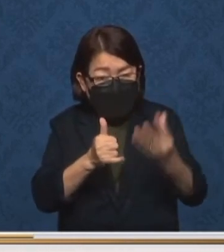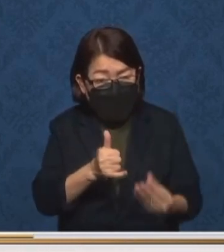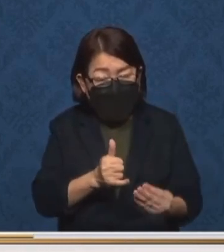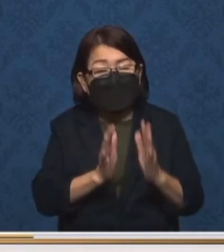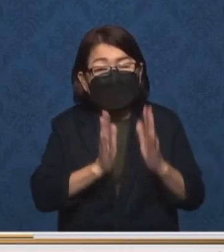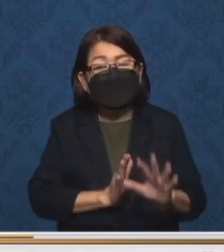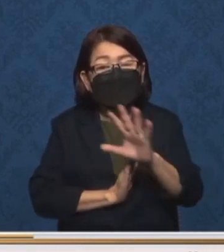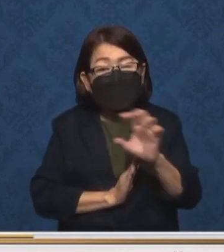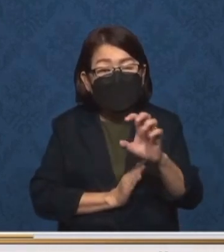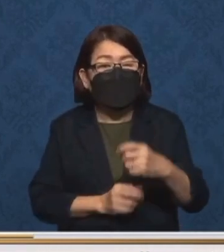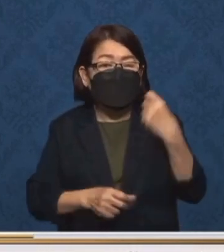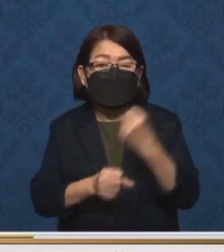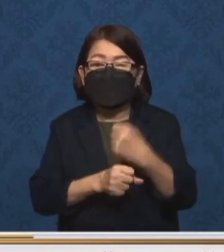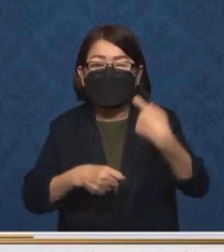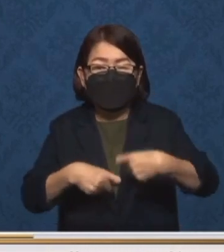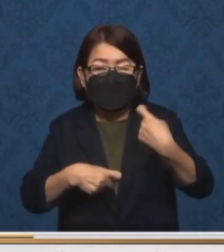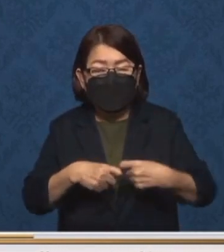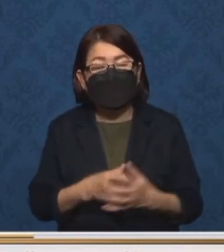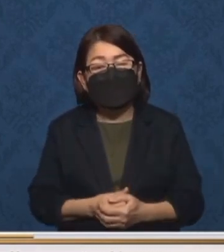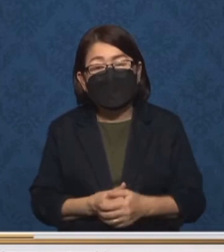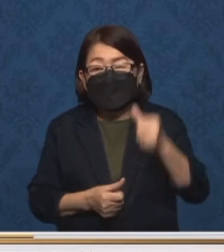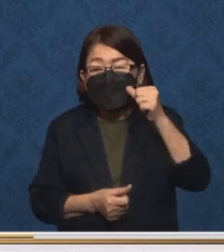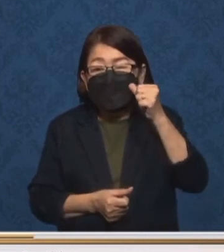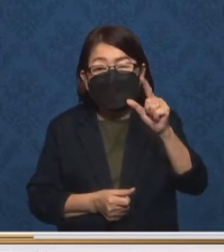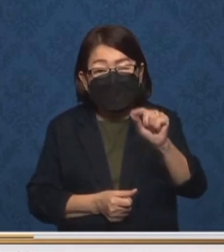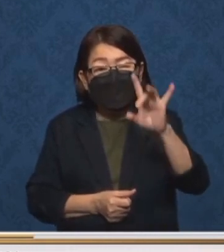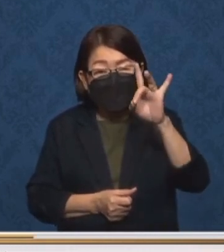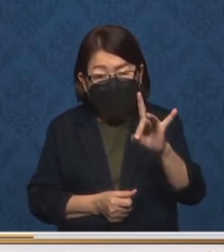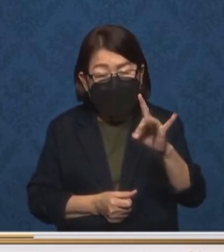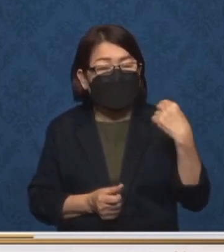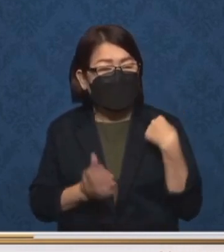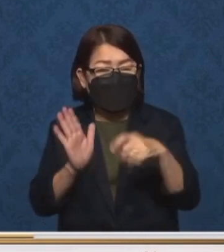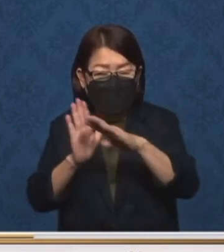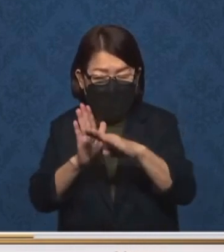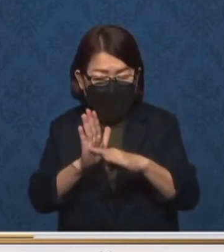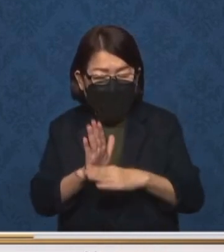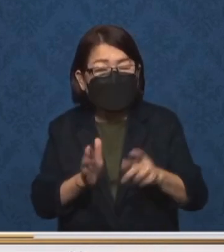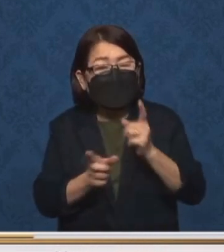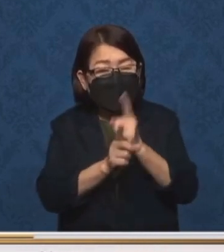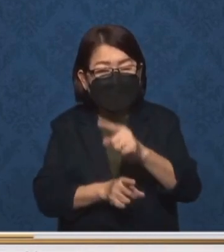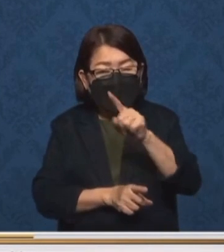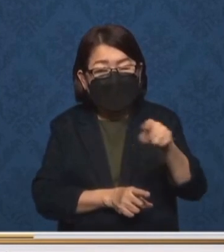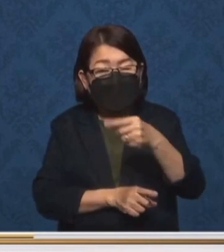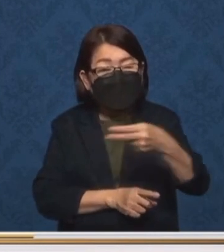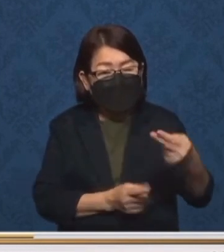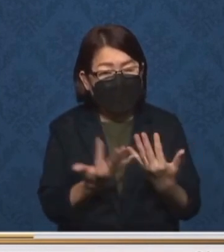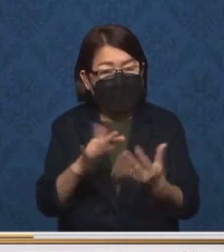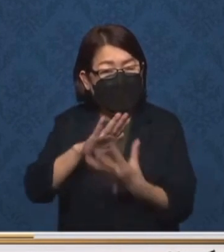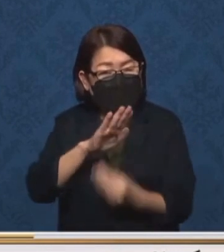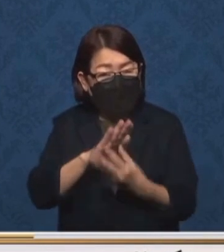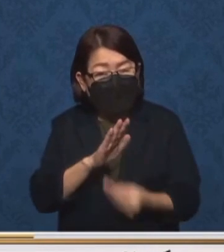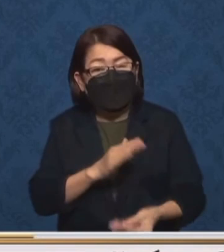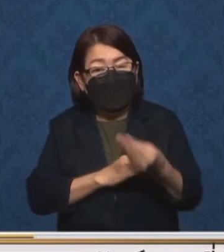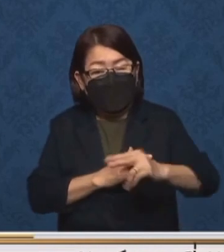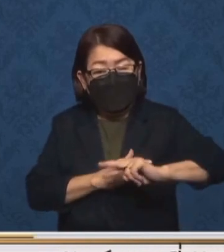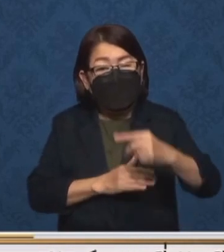บในระยะเวลาสม 28 วันมมเงินไยๆอยๆ แต่เปภาษาอกฤษเดีวค่อยส่งกอปปี้ส่งที่แรแล